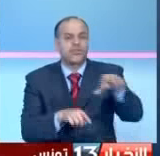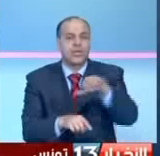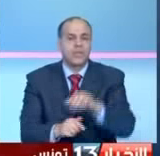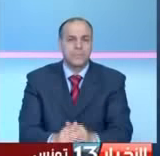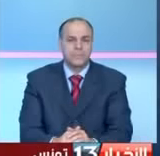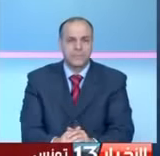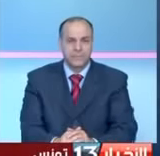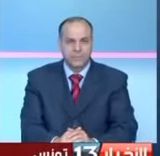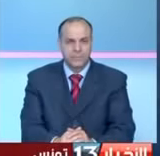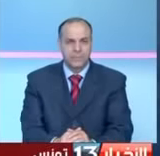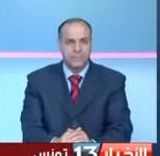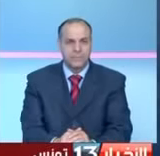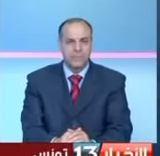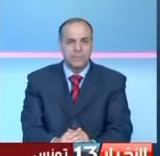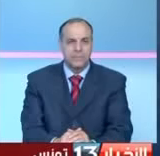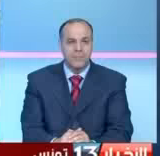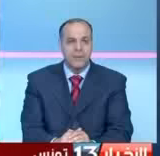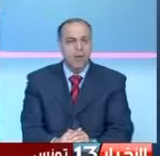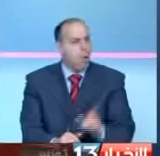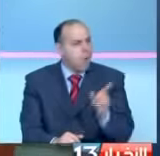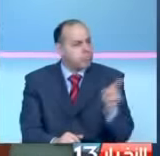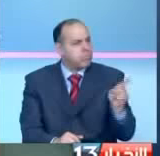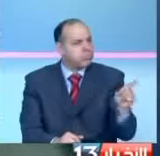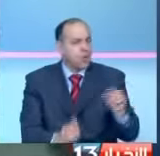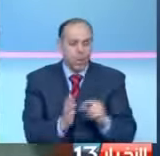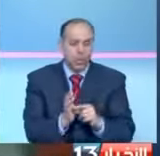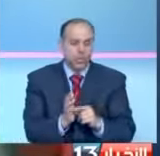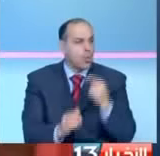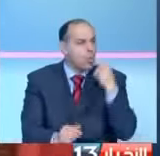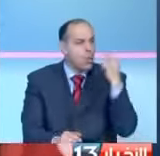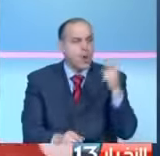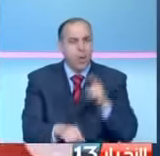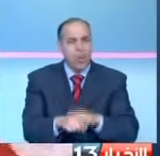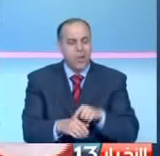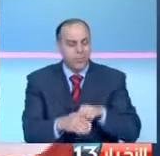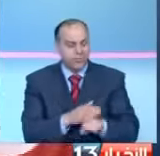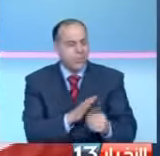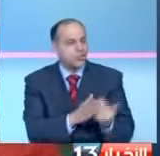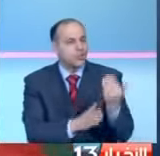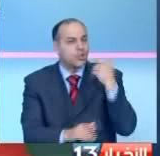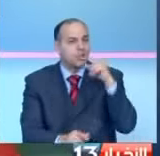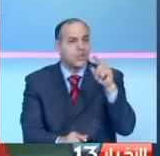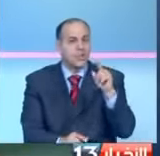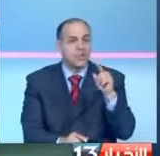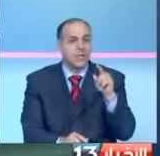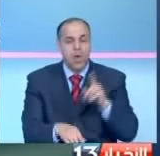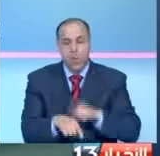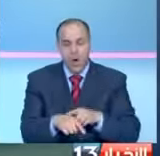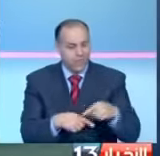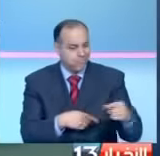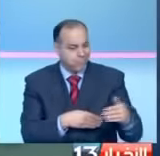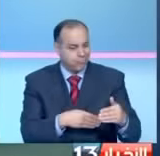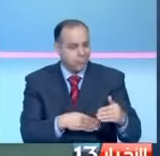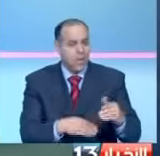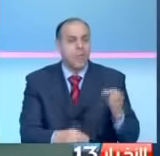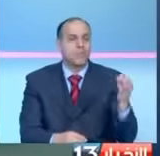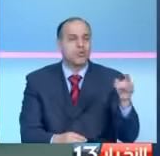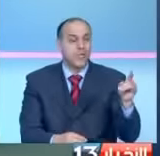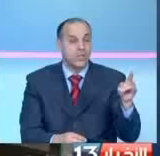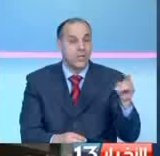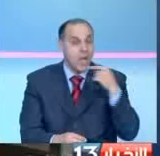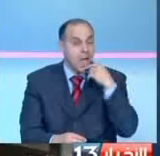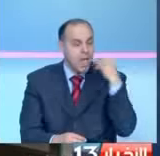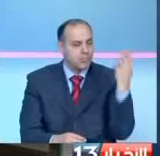الجهات. وبين الانتقادات لهذا الدستور ولحظات ميلاده الفارقة مساحة زمنية قصيرة نسبيا